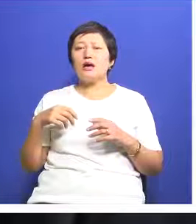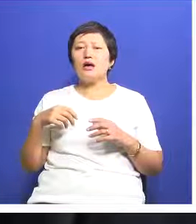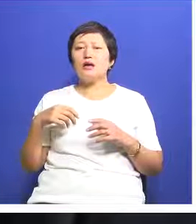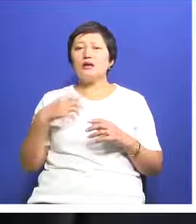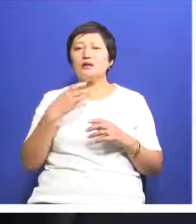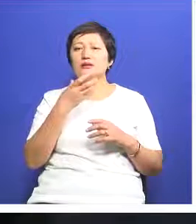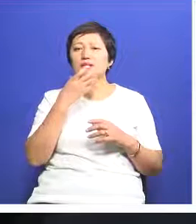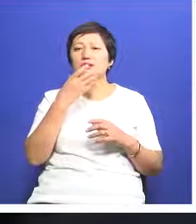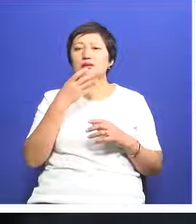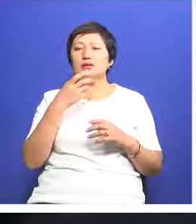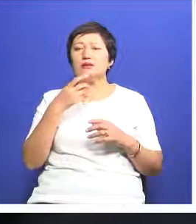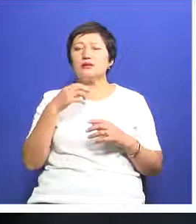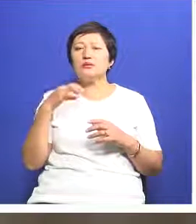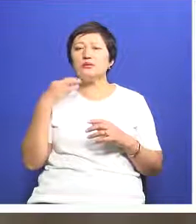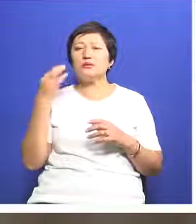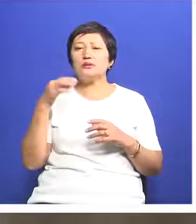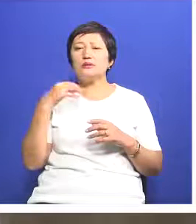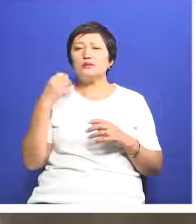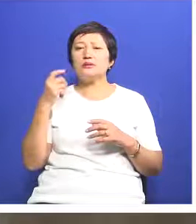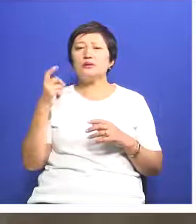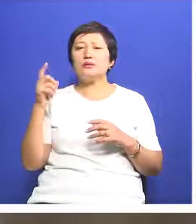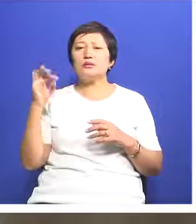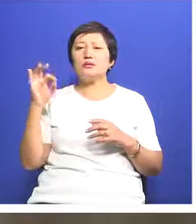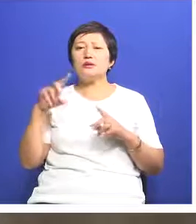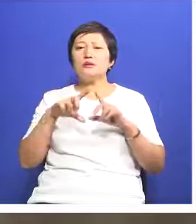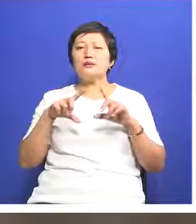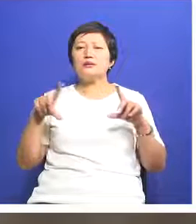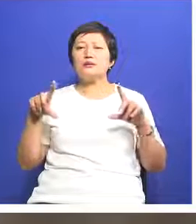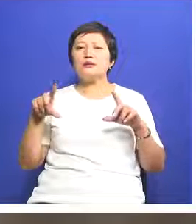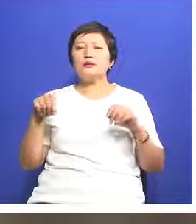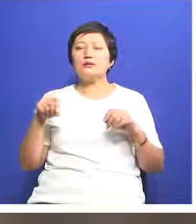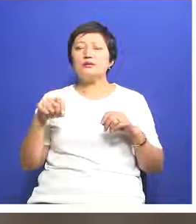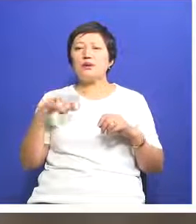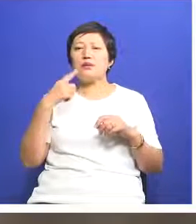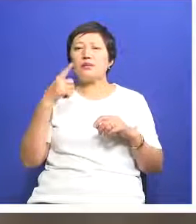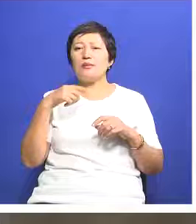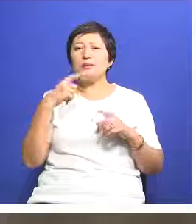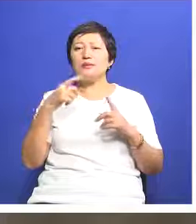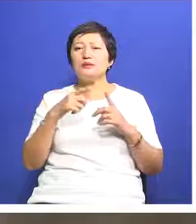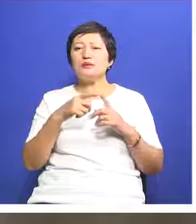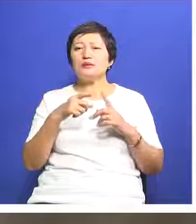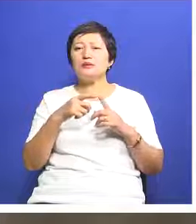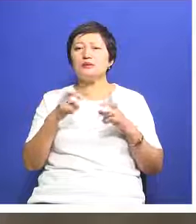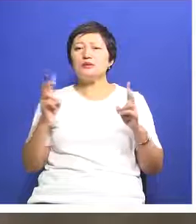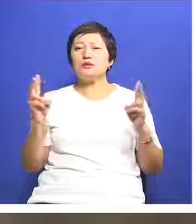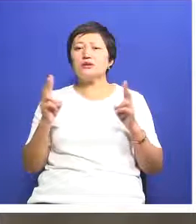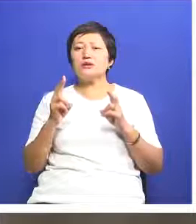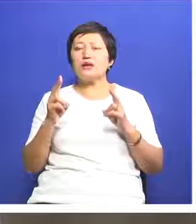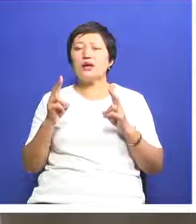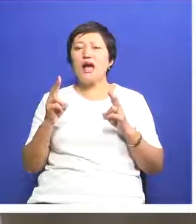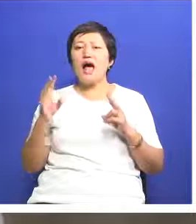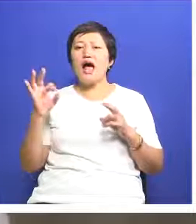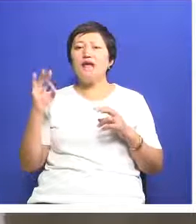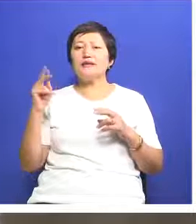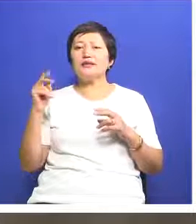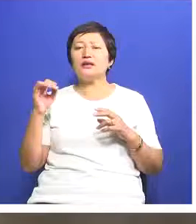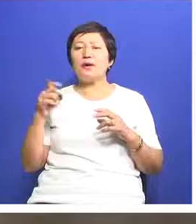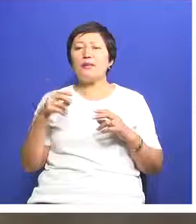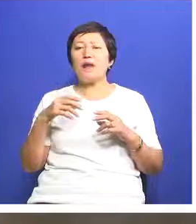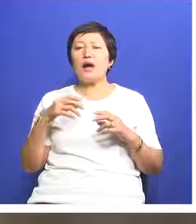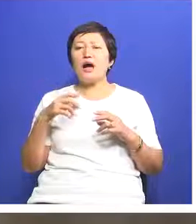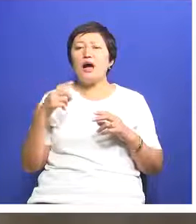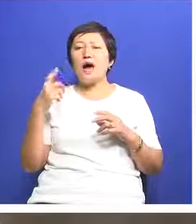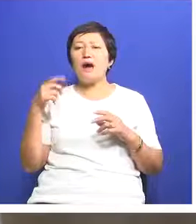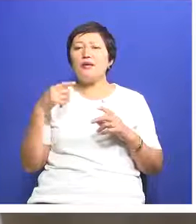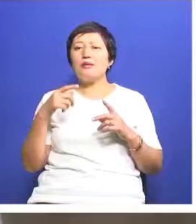сол өтірік болмасын да мектептің алдындағы столбын ғана ауыстырған шығар. Мен бүгін жаңа айттым, осы нәрсе жиналыс болады деген екен. Асеке, маған қапа